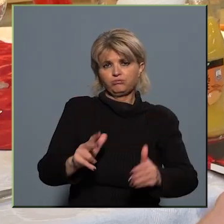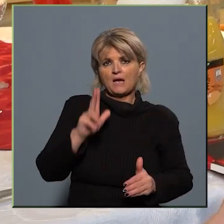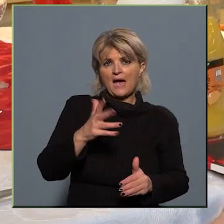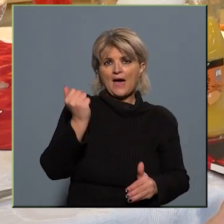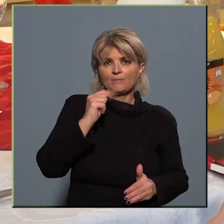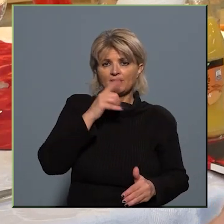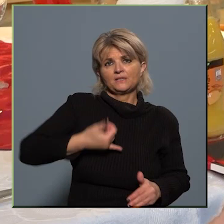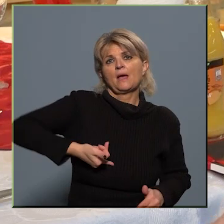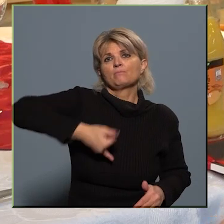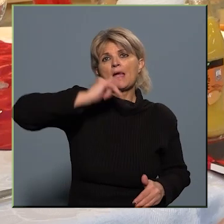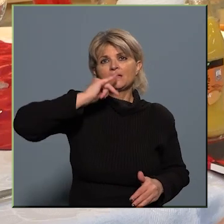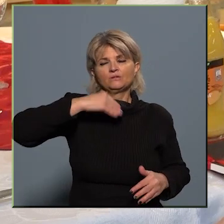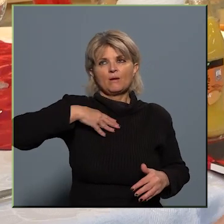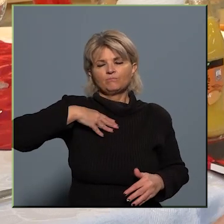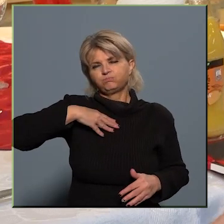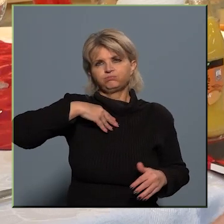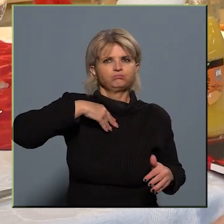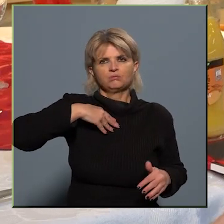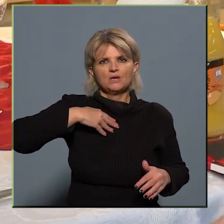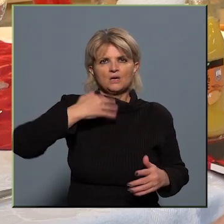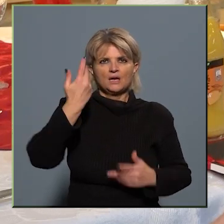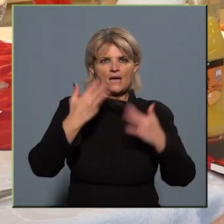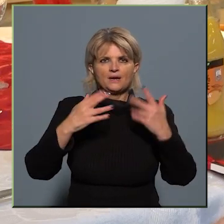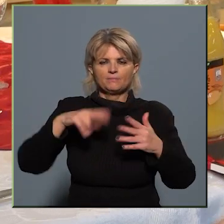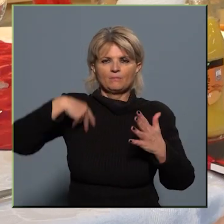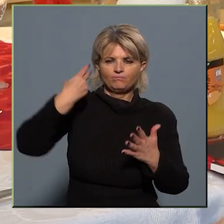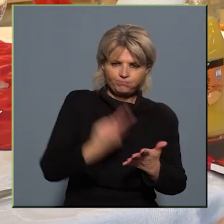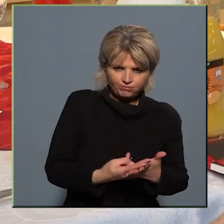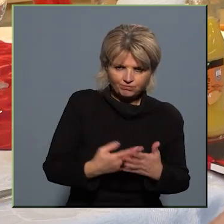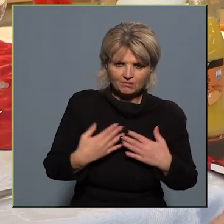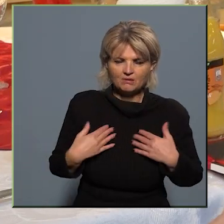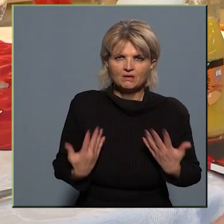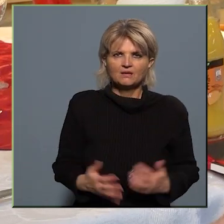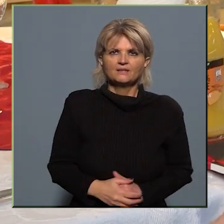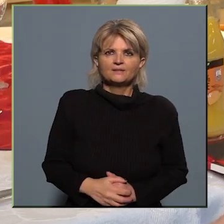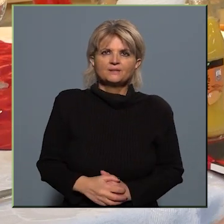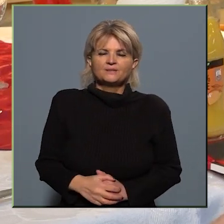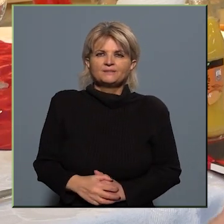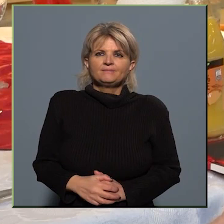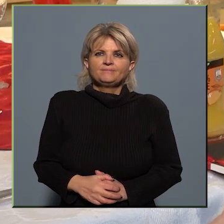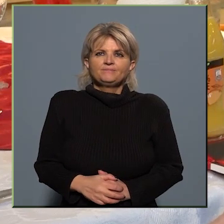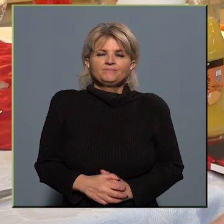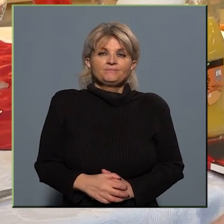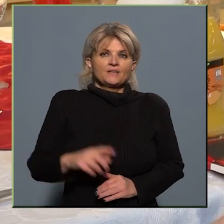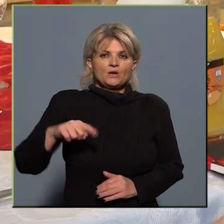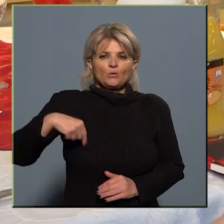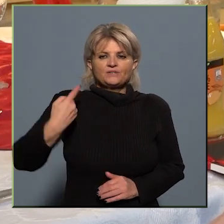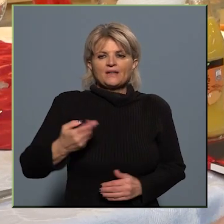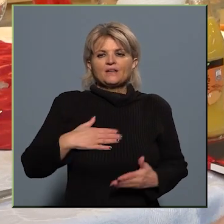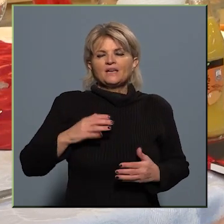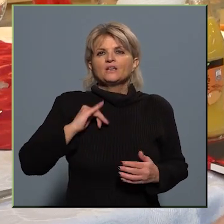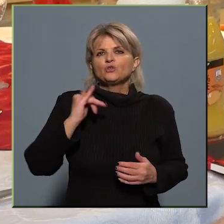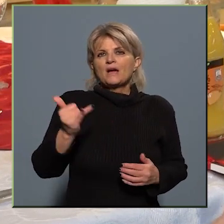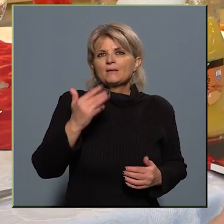üveggel megittam, és hát aztán az lett az eredménye, ami ugye viszont láttuk egymást, úgyhogy utána én nagyon-nagyon